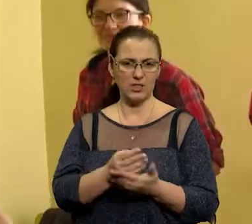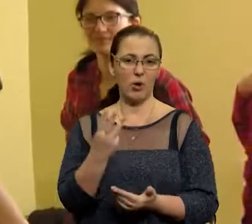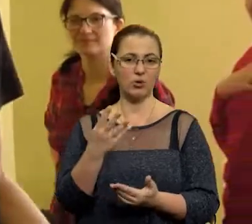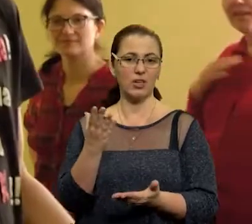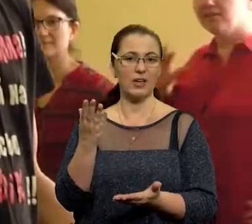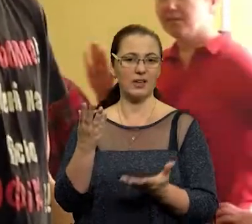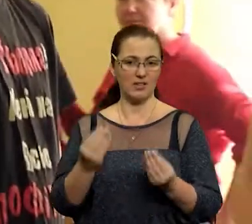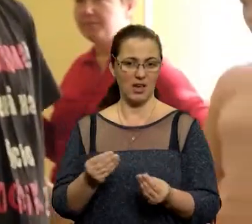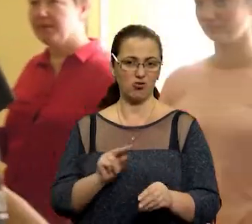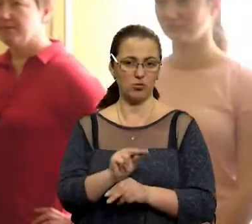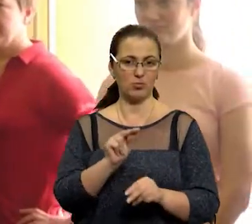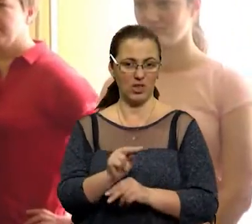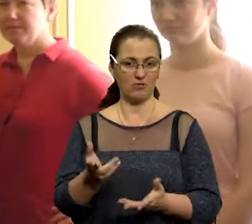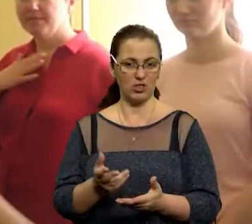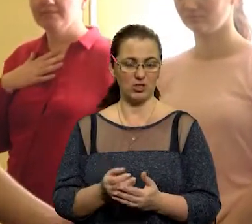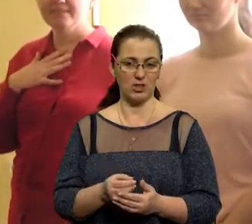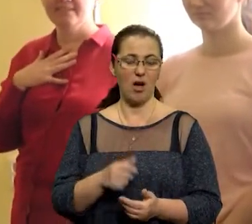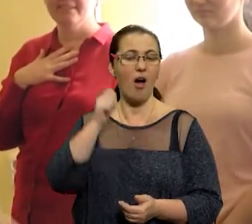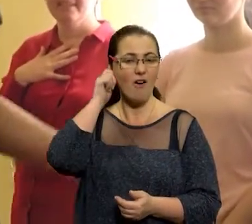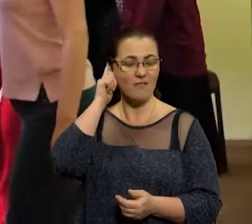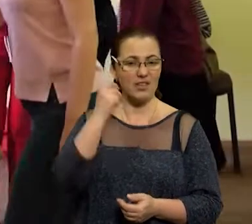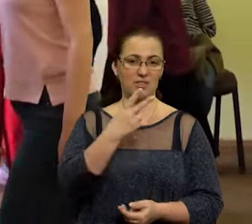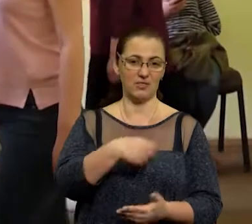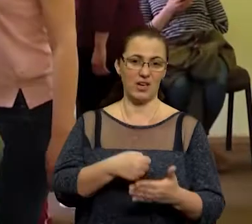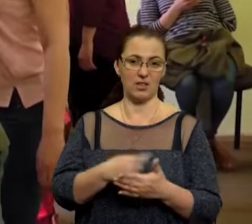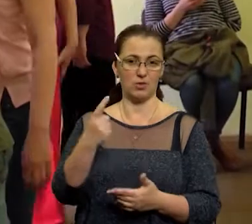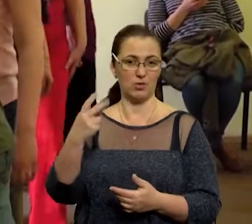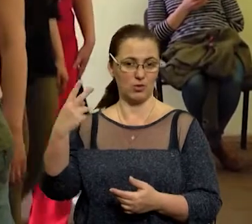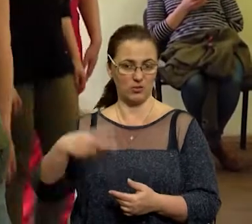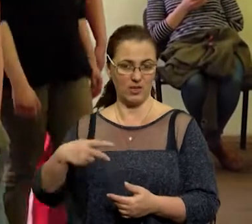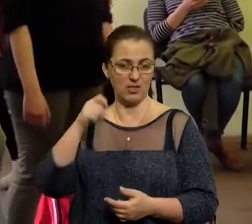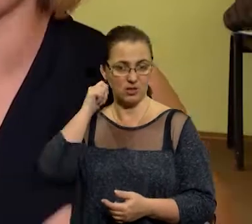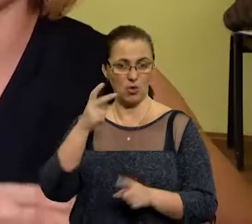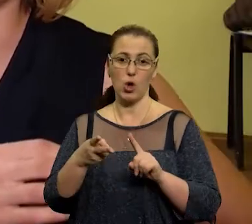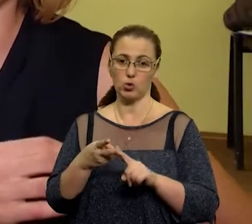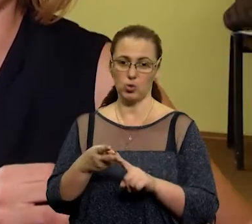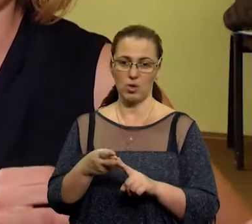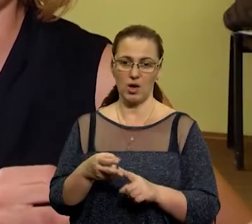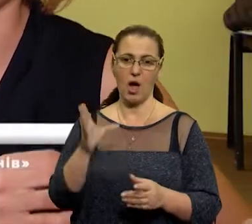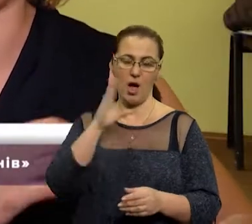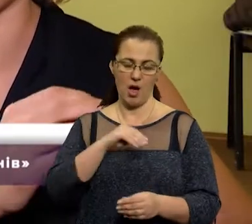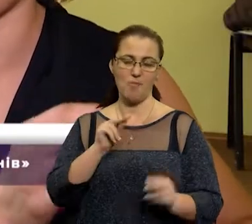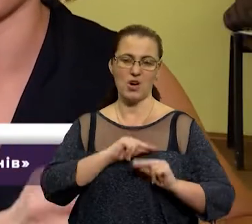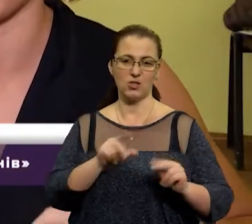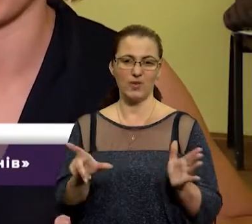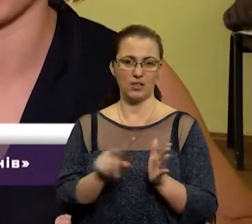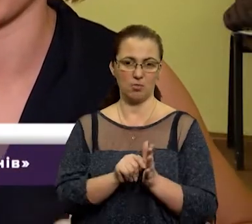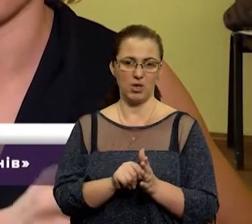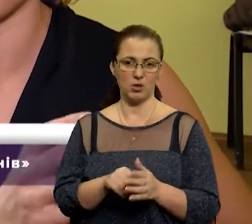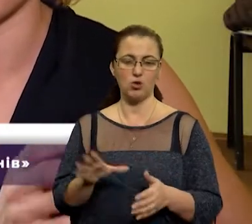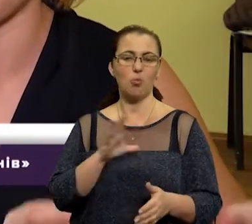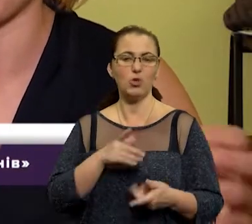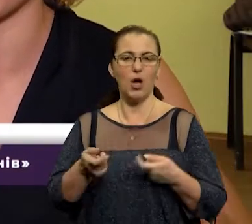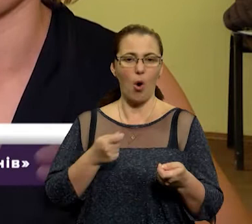кандидатів – найперше – вік від 20 до 120 років. Друге – вміти працювати в парі. Щоб бути обережним, щоб бачити, щоб